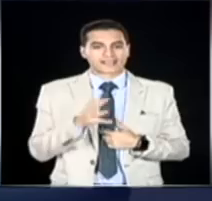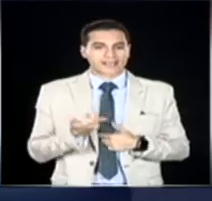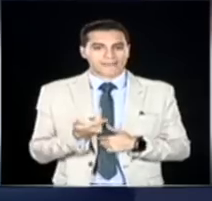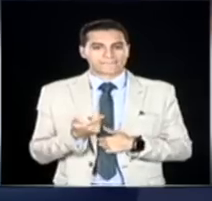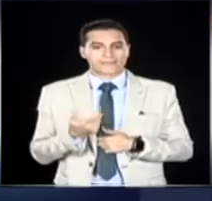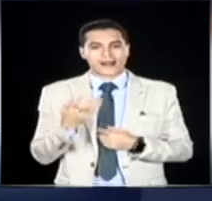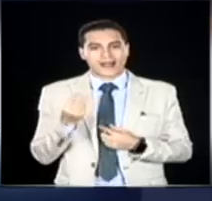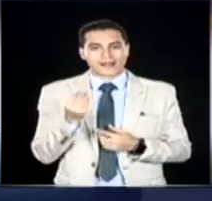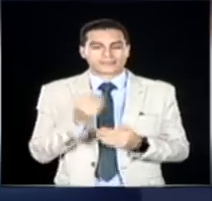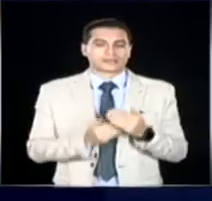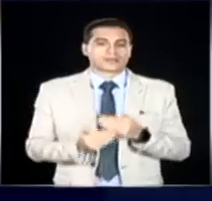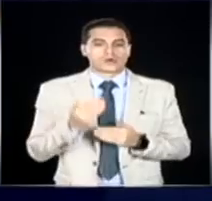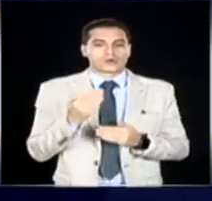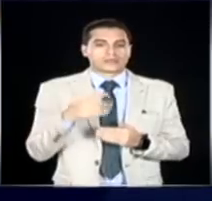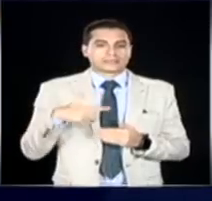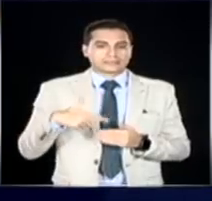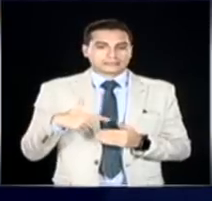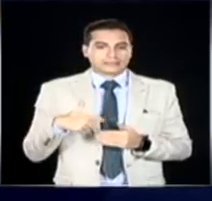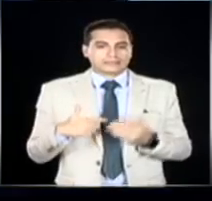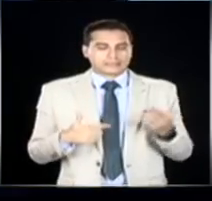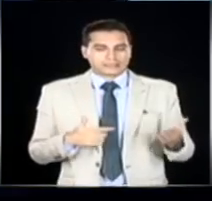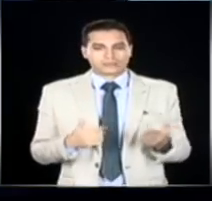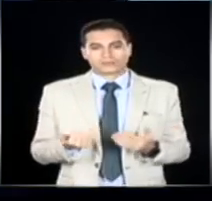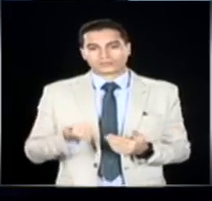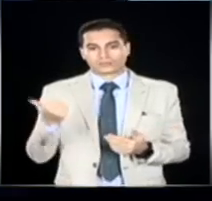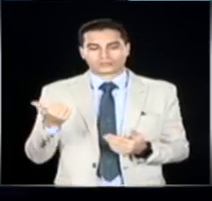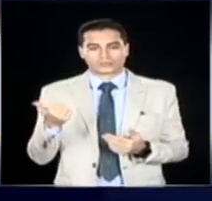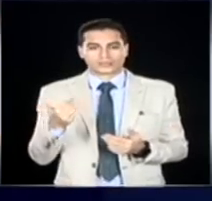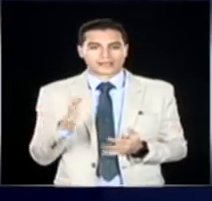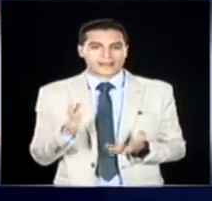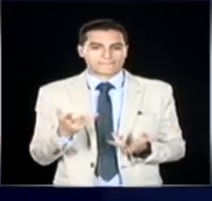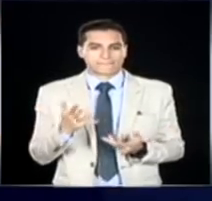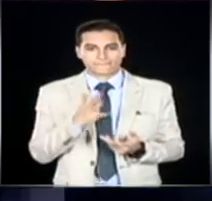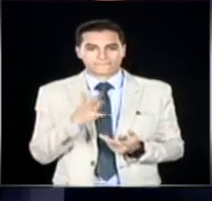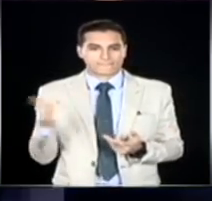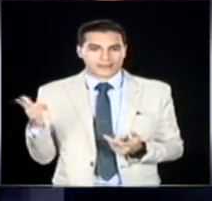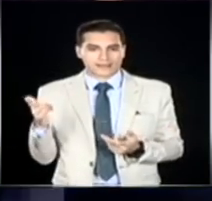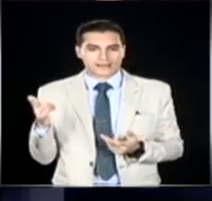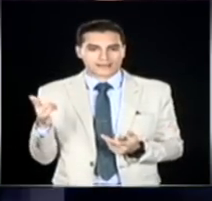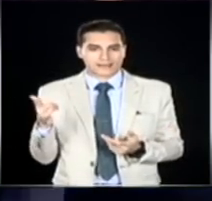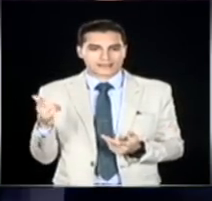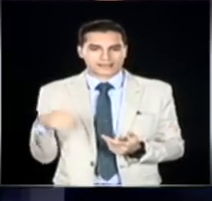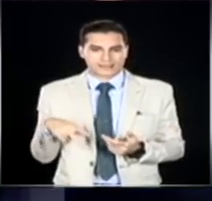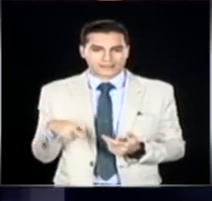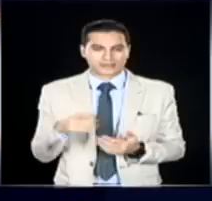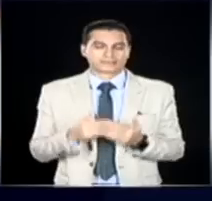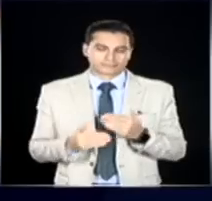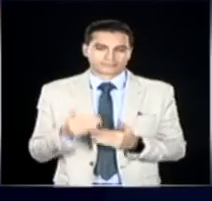40 واربع اجابات صح بقيته 60 شعبان كنت كام